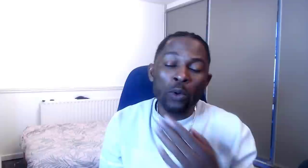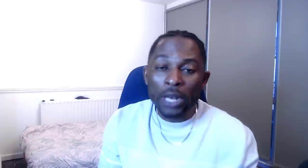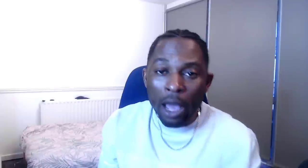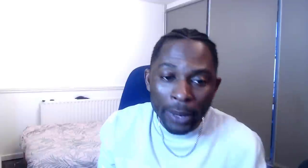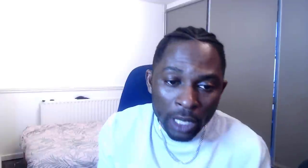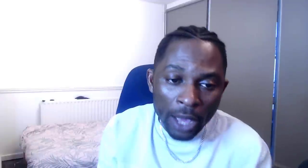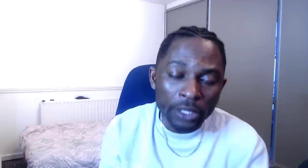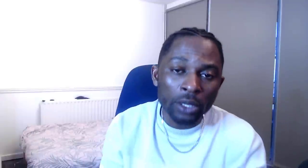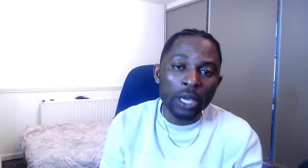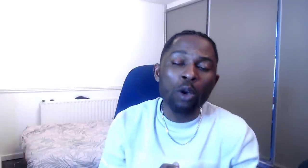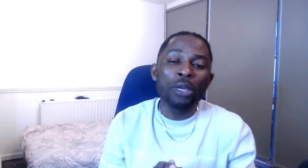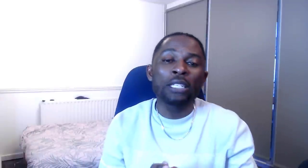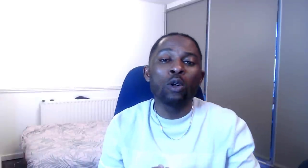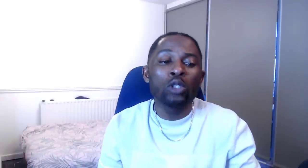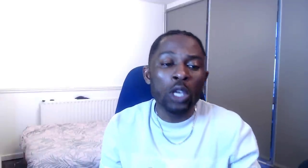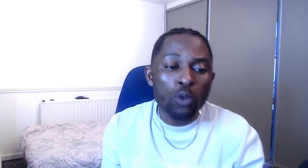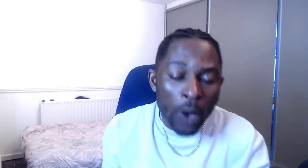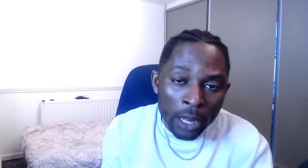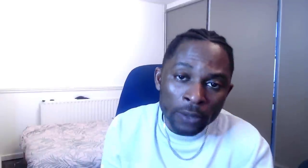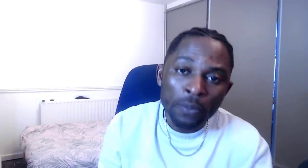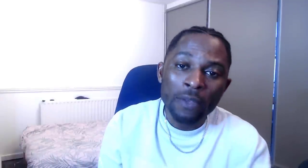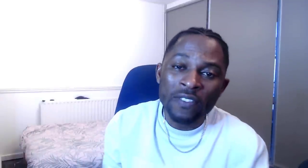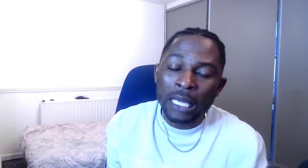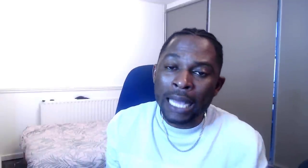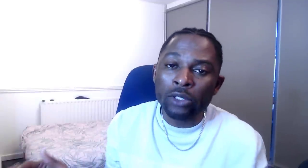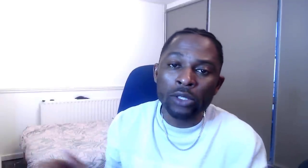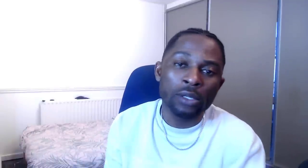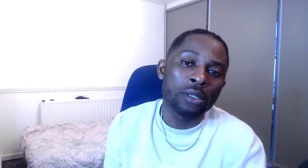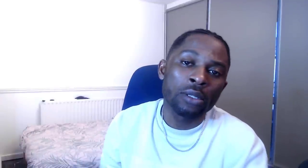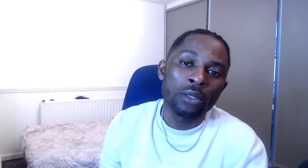effizient geistliche hobby katar oder